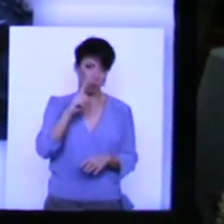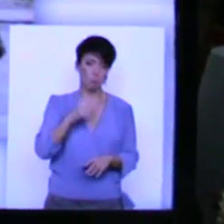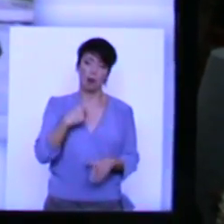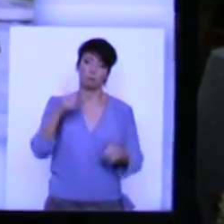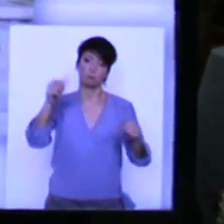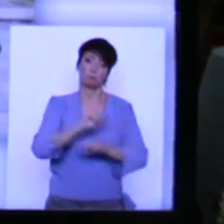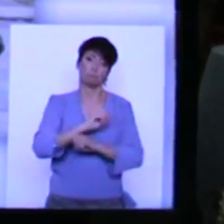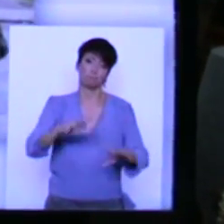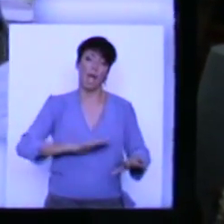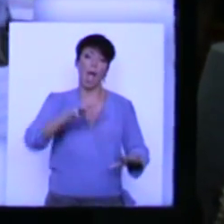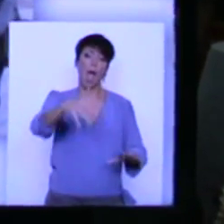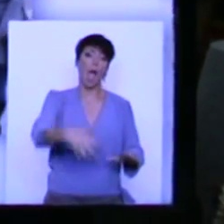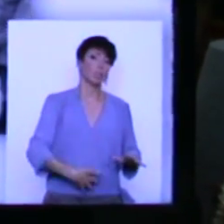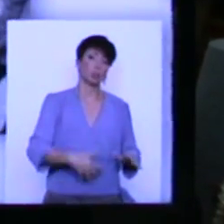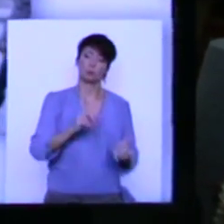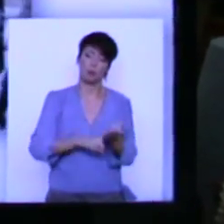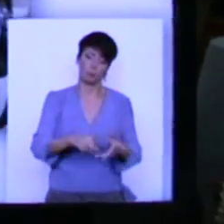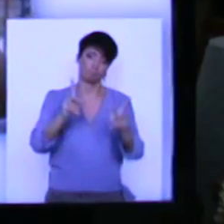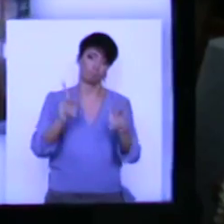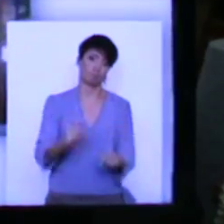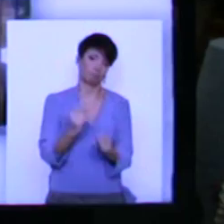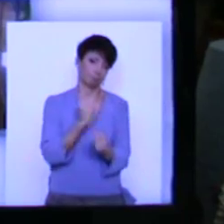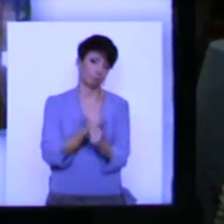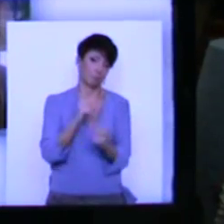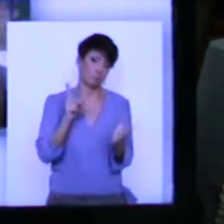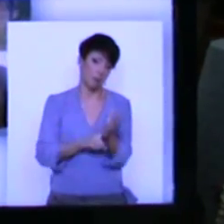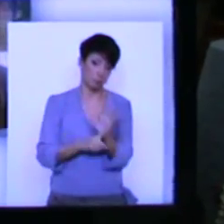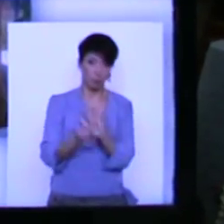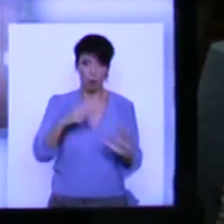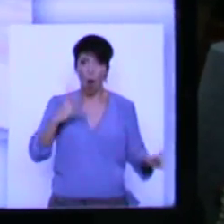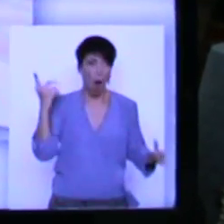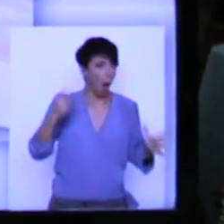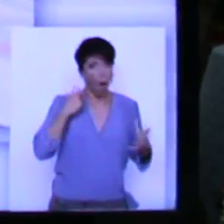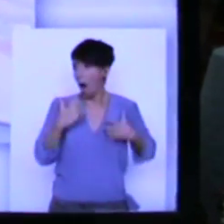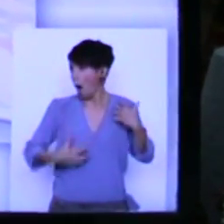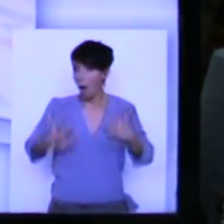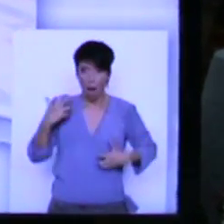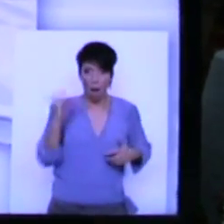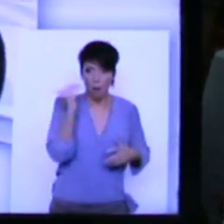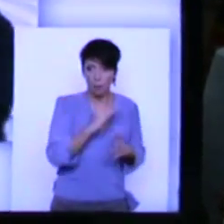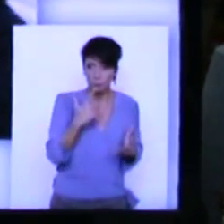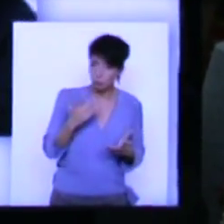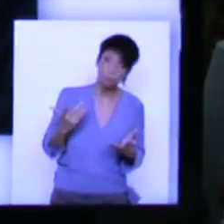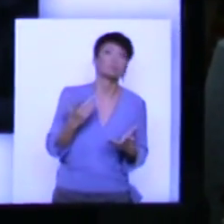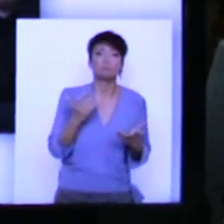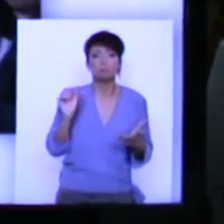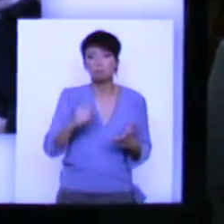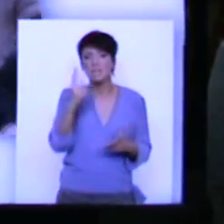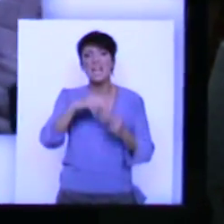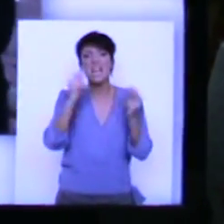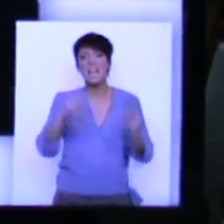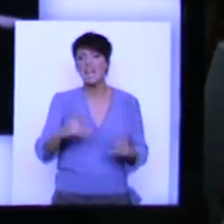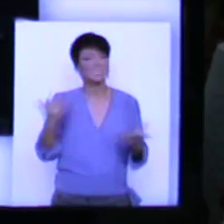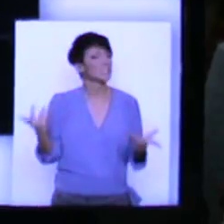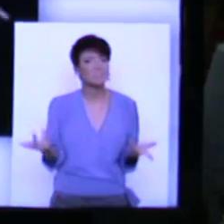τους ανακοίνωσε ότι λόγω εγκυμοσύνης πρέπει να σταματήσει την εργασία της. Εμφρόντιτοι οι γονείς ακούν τον υπεύθυνο να τους λέει ότι η λύση που πρότεινε